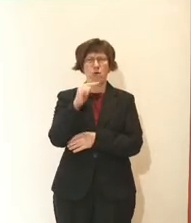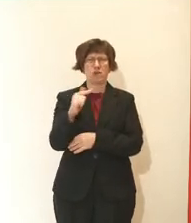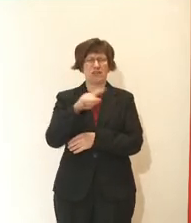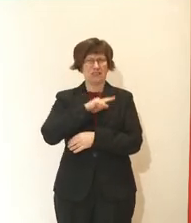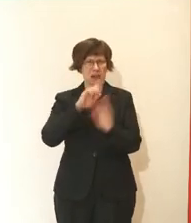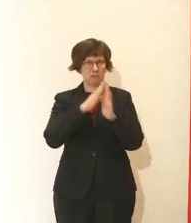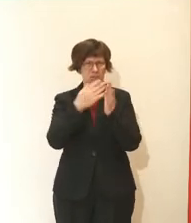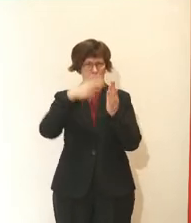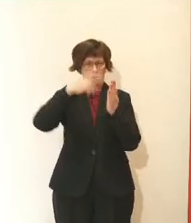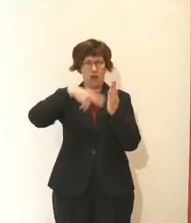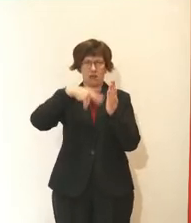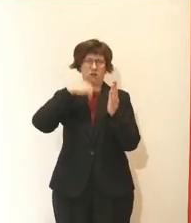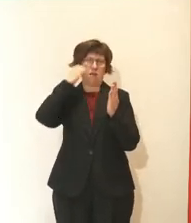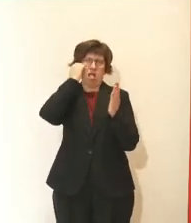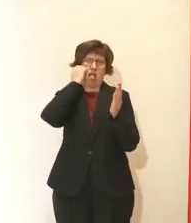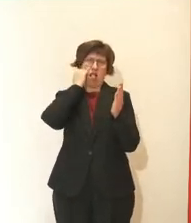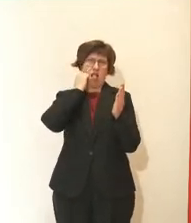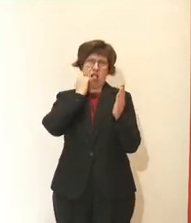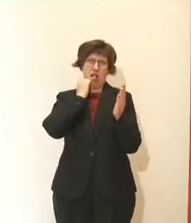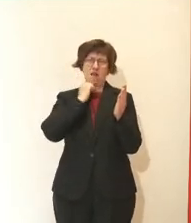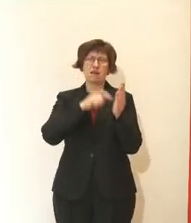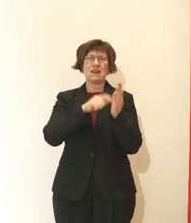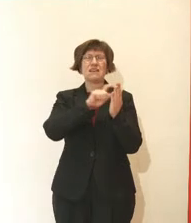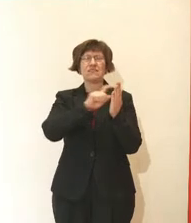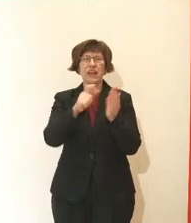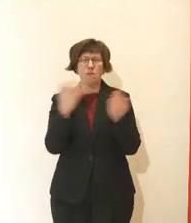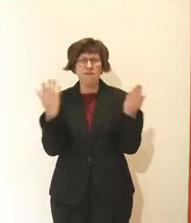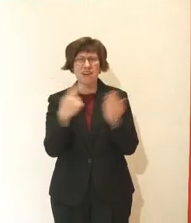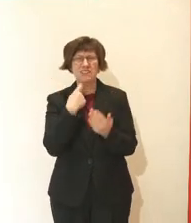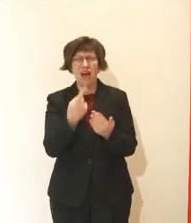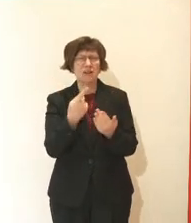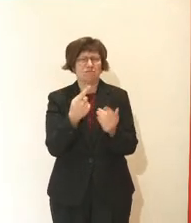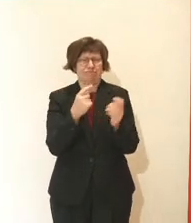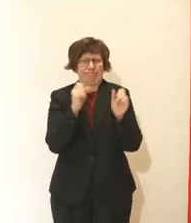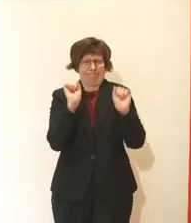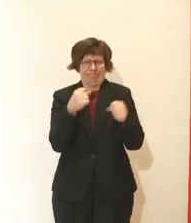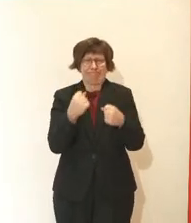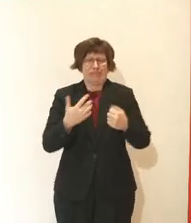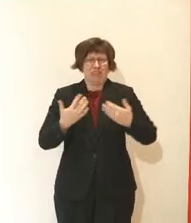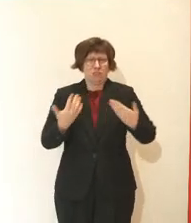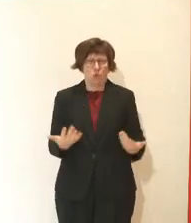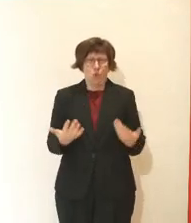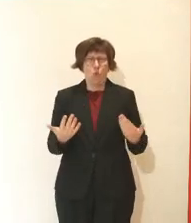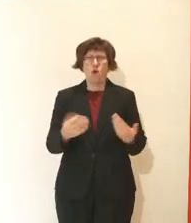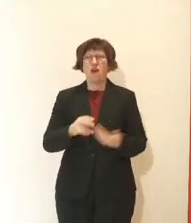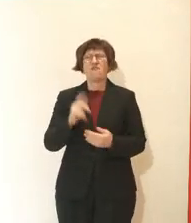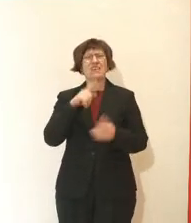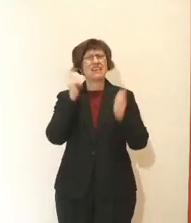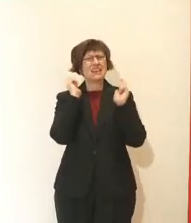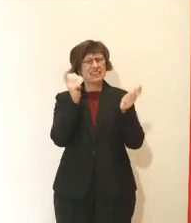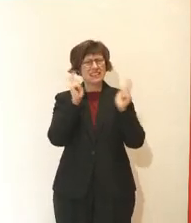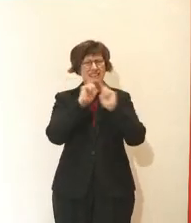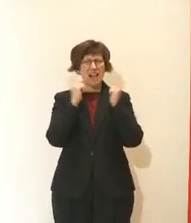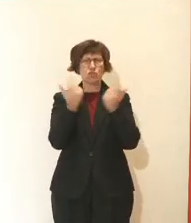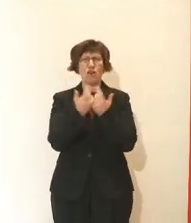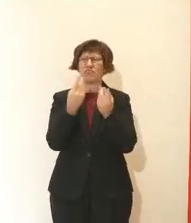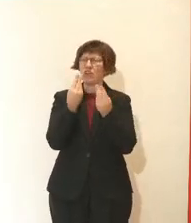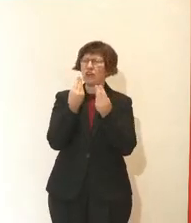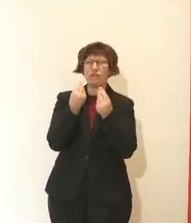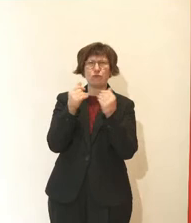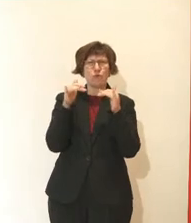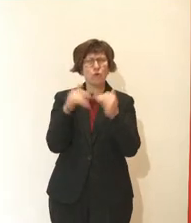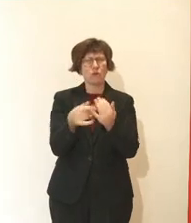fasziniert hat da geht es darum dass er sagt das kann doch nicht angehen dass irgendwie in unserer gesellschaft das gefühl